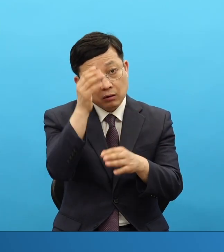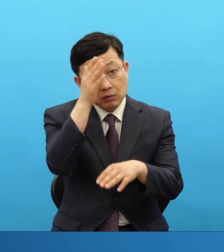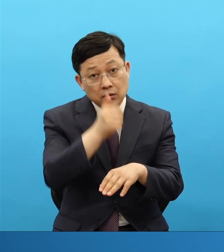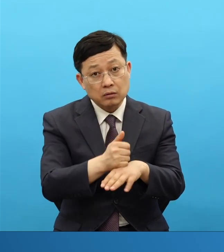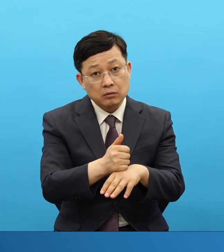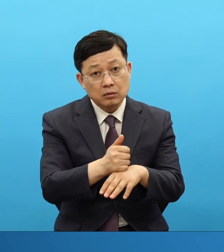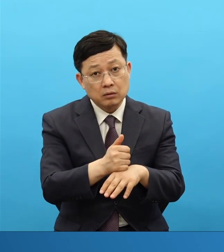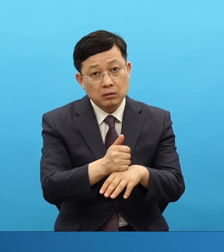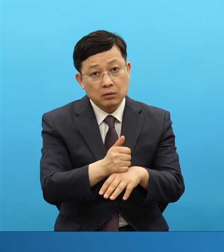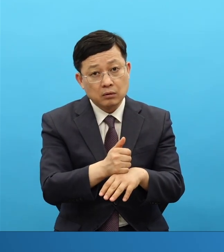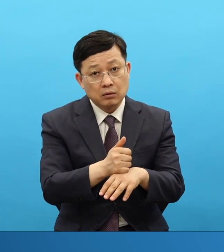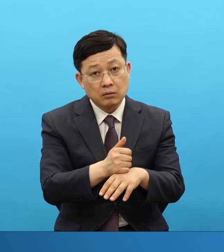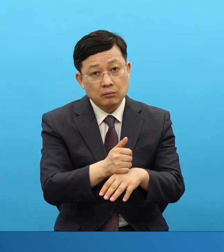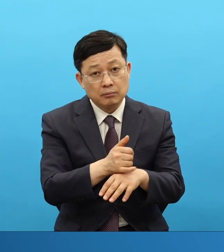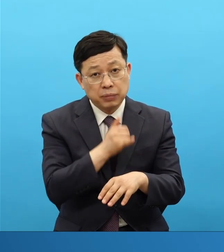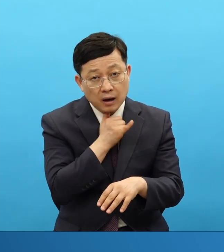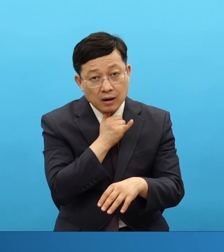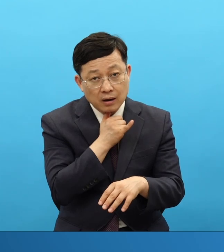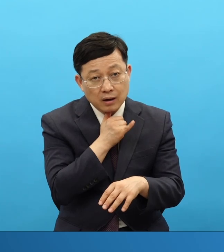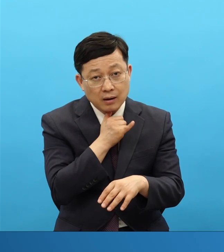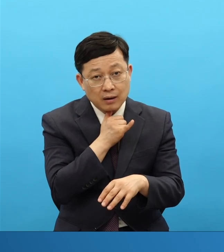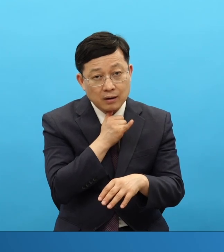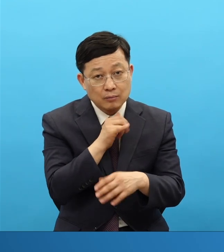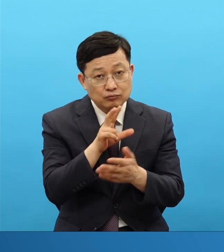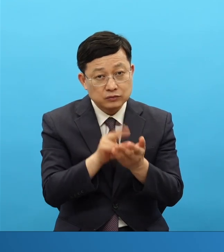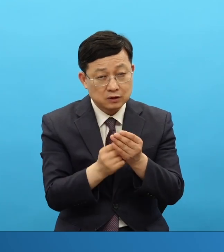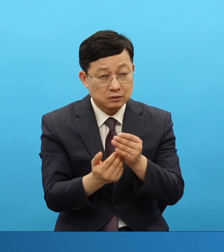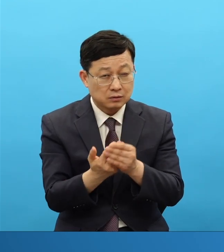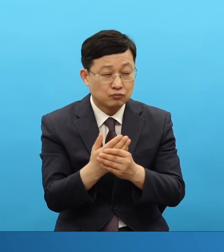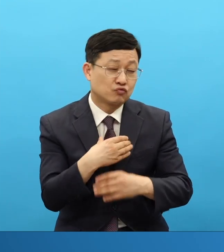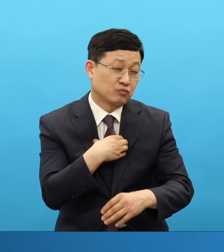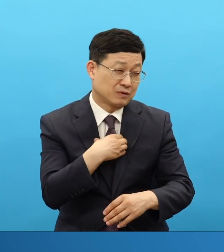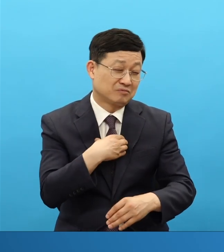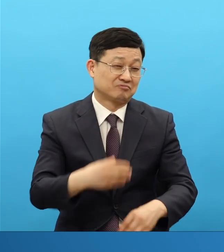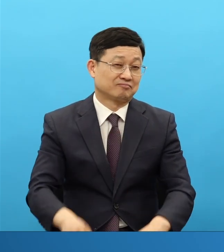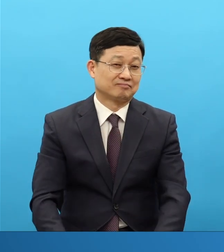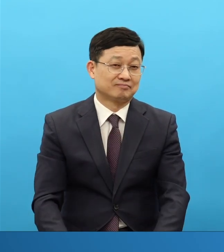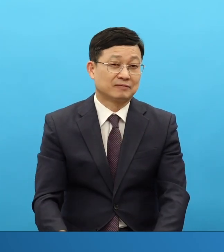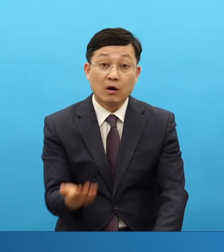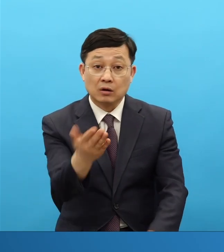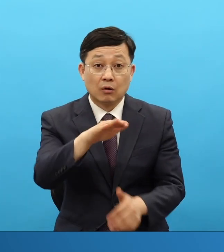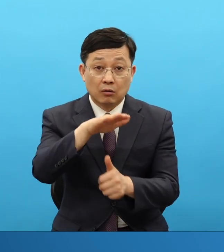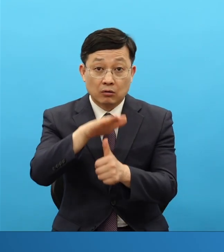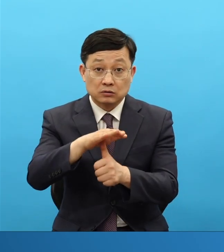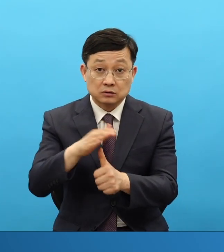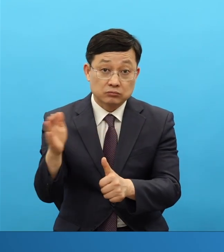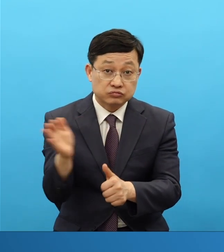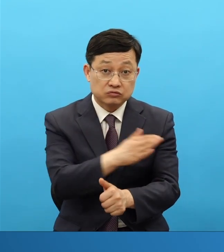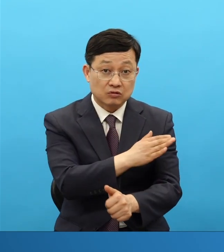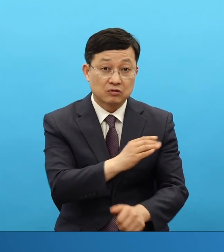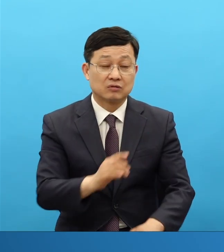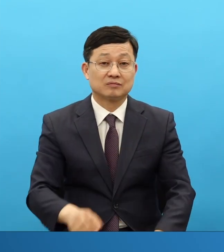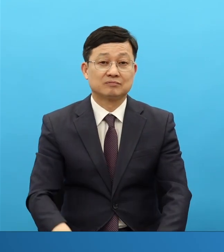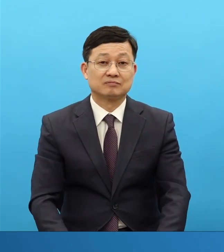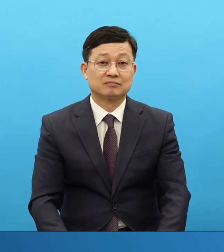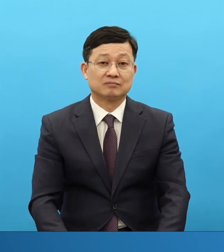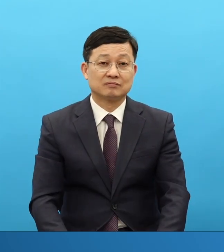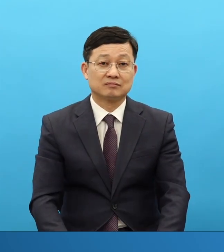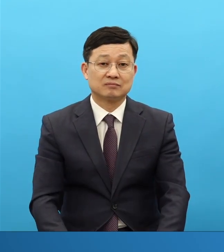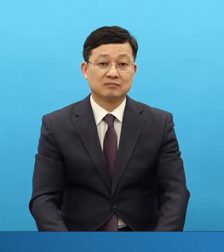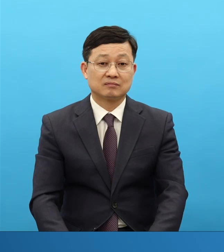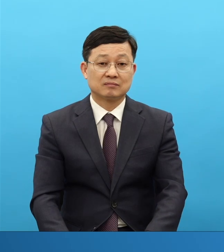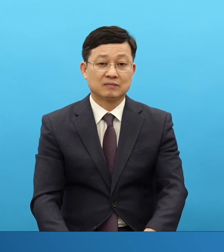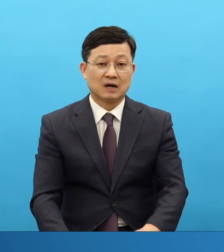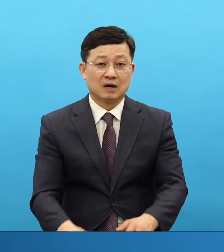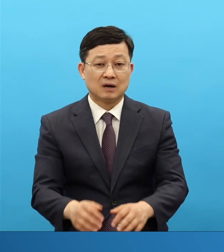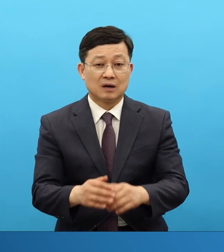굉장한 결과가 나옵니다. A tremendous result follows. 그러고 여러분이 어릴 때부터 막 이 박사에 나갈 때까지